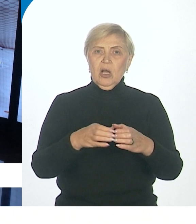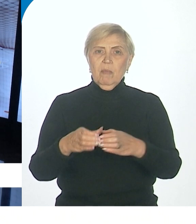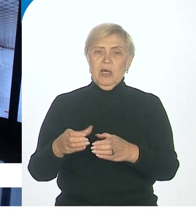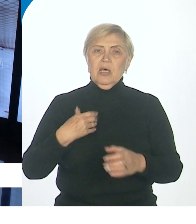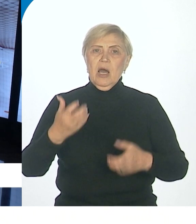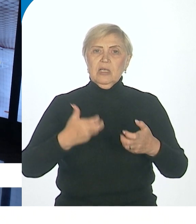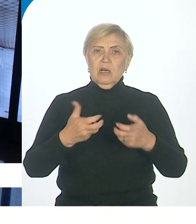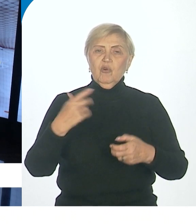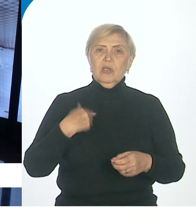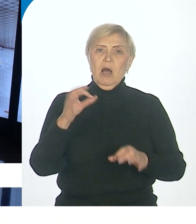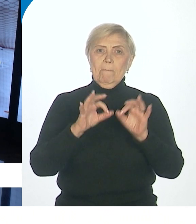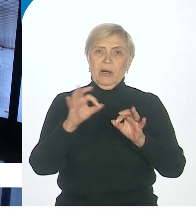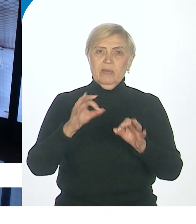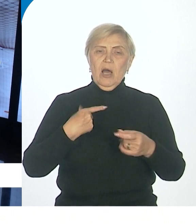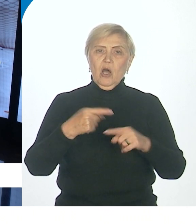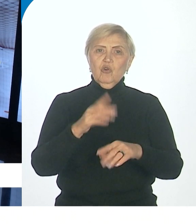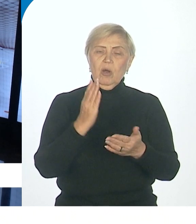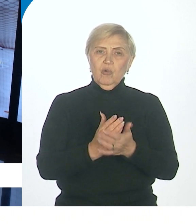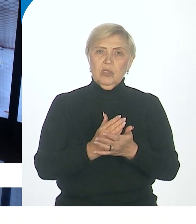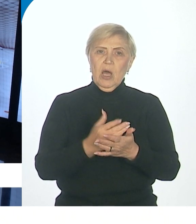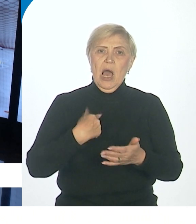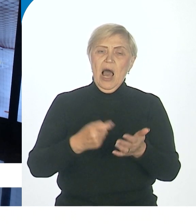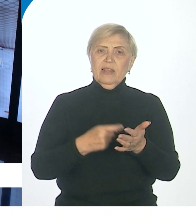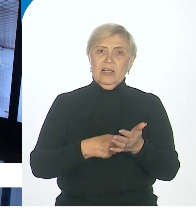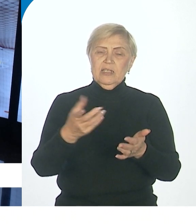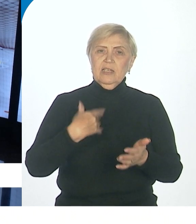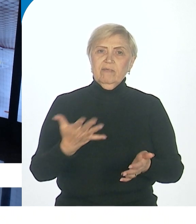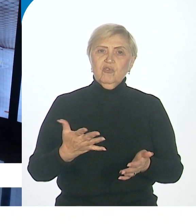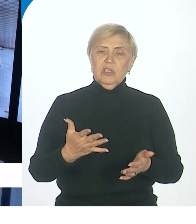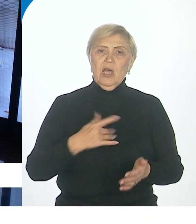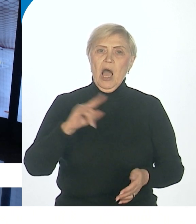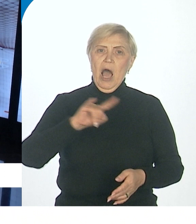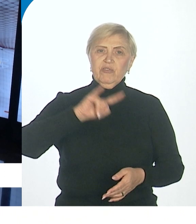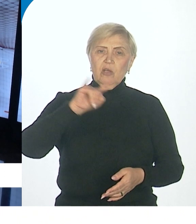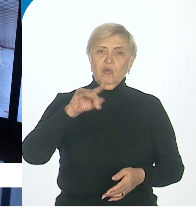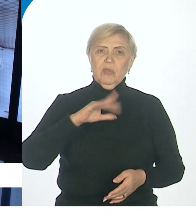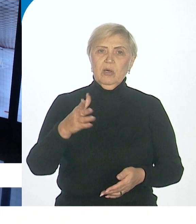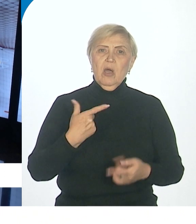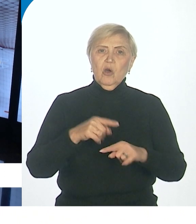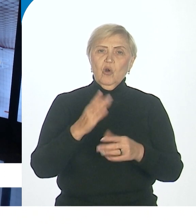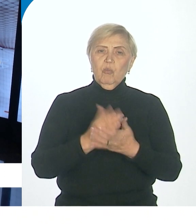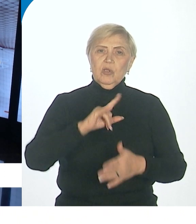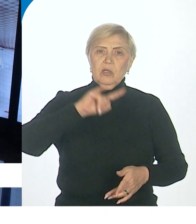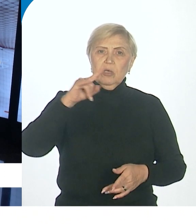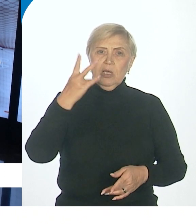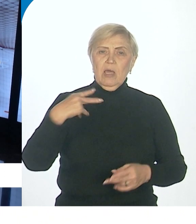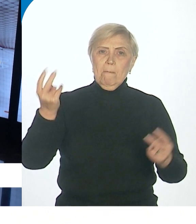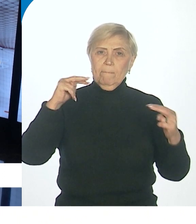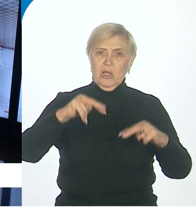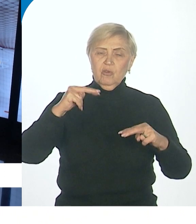который будет анализировать автономный беспилотник самолетного типа, который будет летать и мониторить